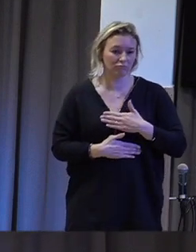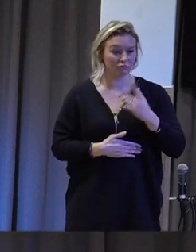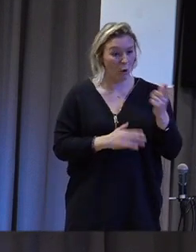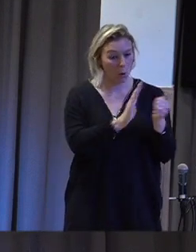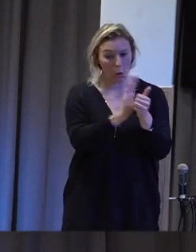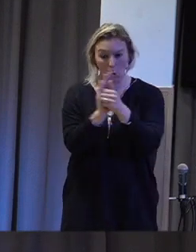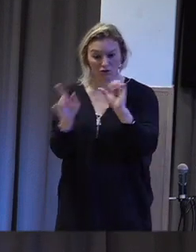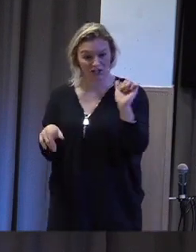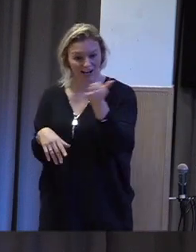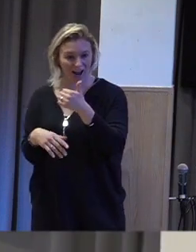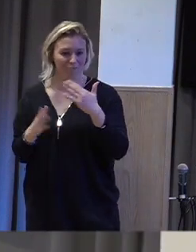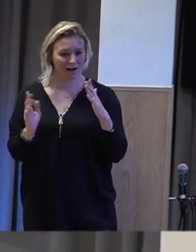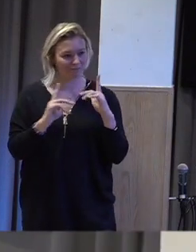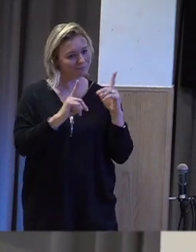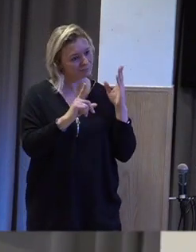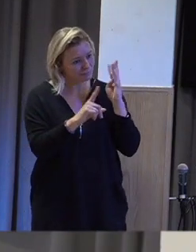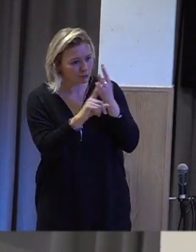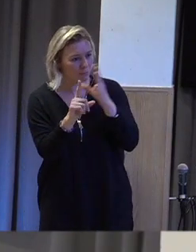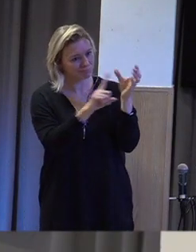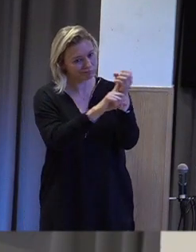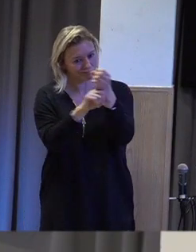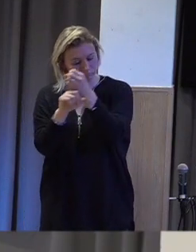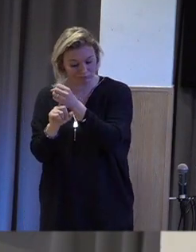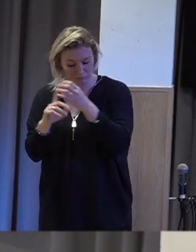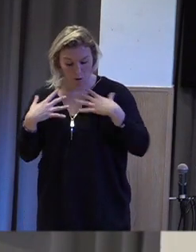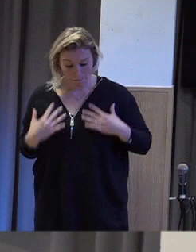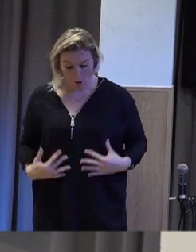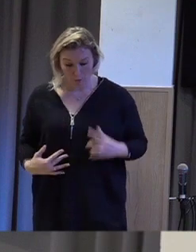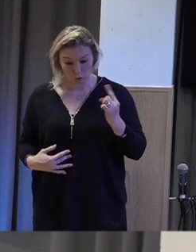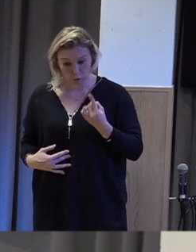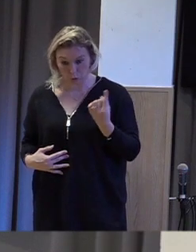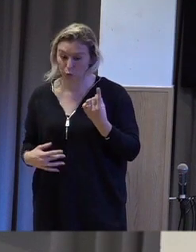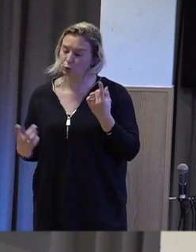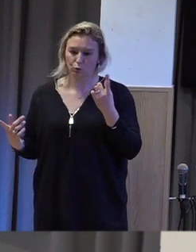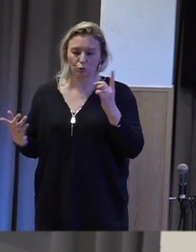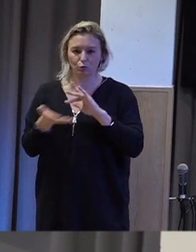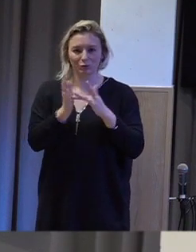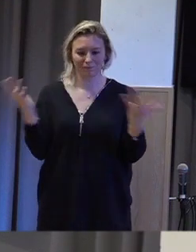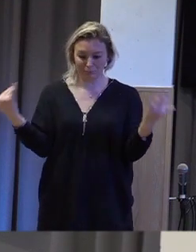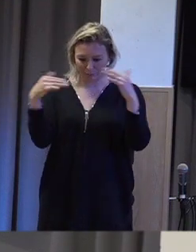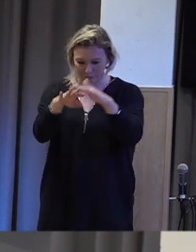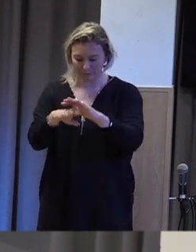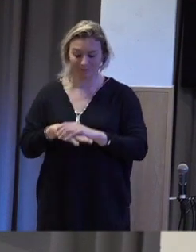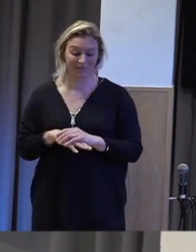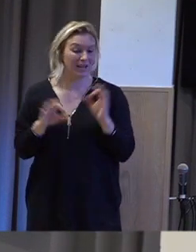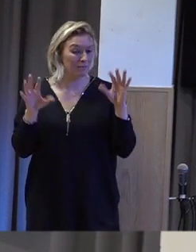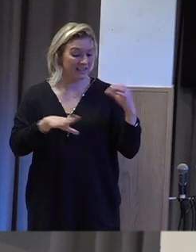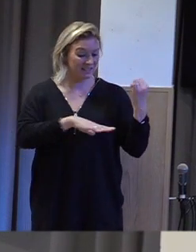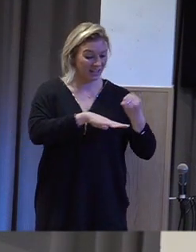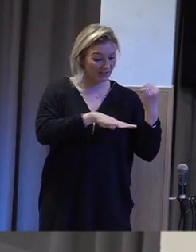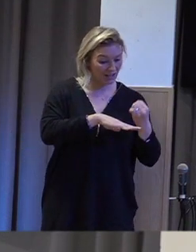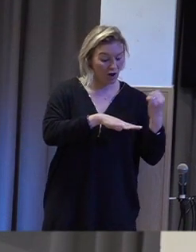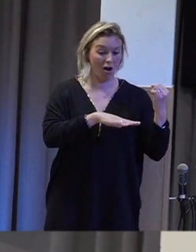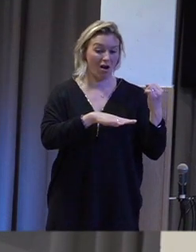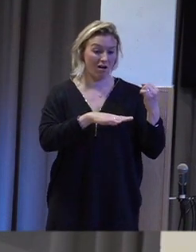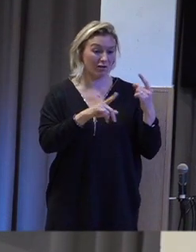Nous sommes tous membres les uns les autres. Et comme je viens de le lire, le sacrificateur et le lévite nous représentent tous. Que